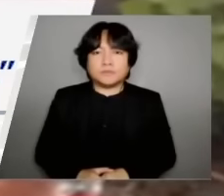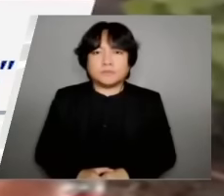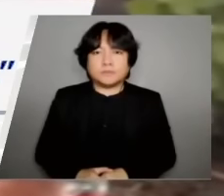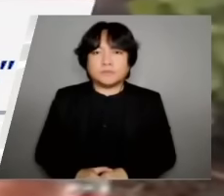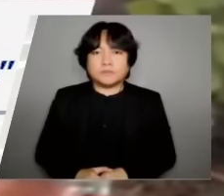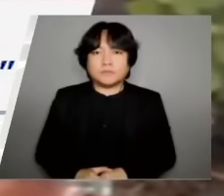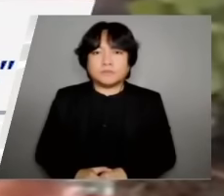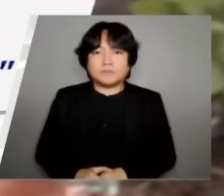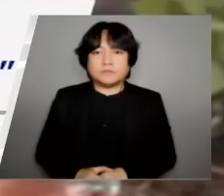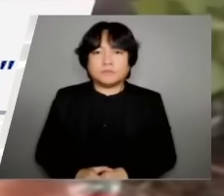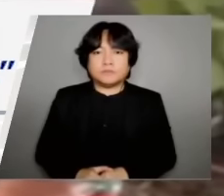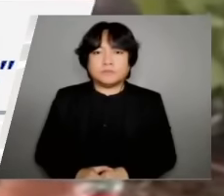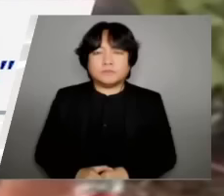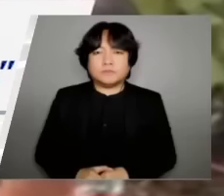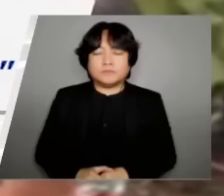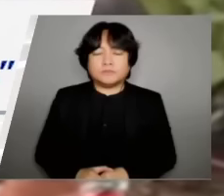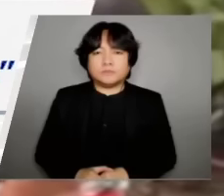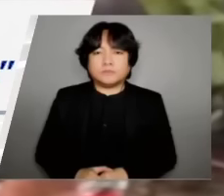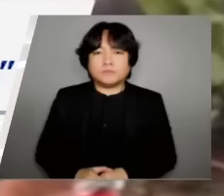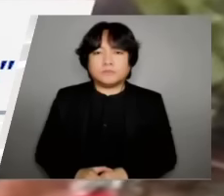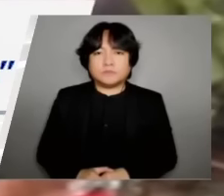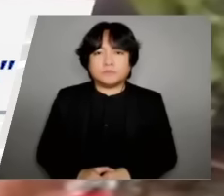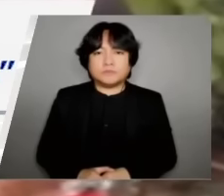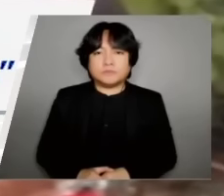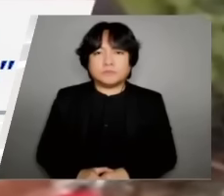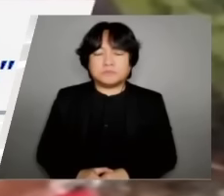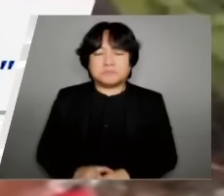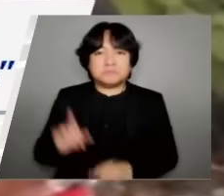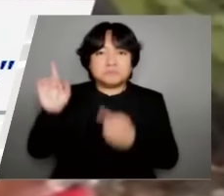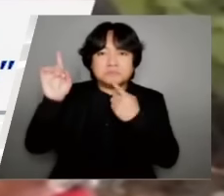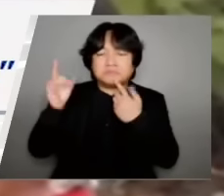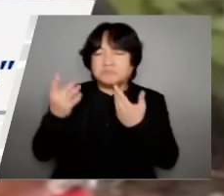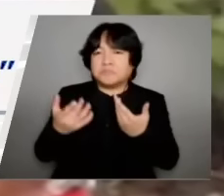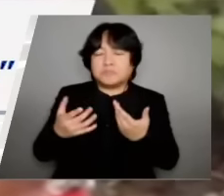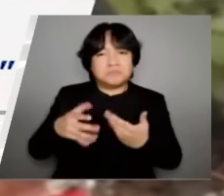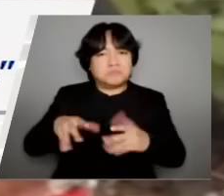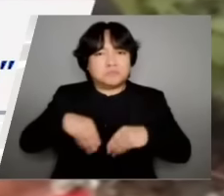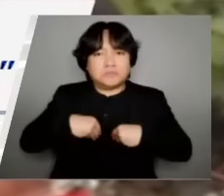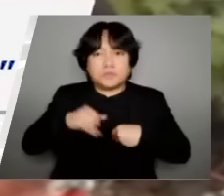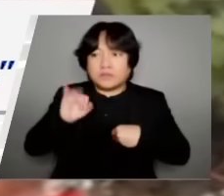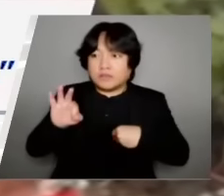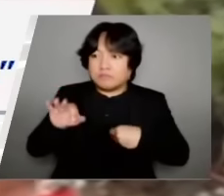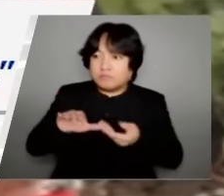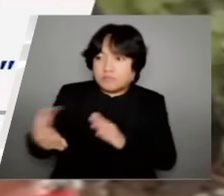kung kahit ano, tanggap ko na kung wala eh. Kasi ganun po talaga ang ano.